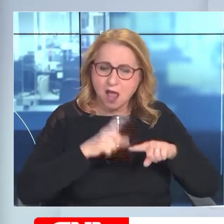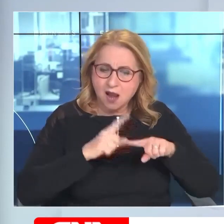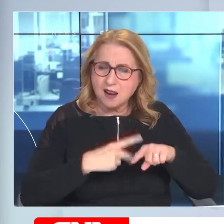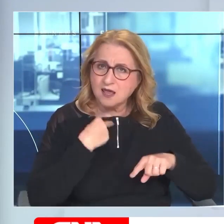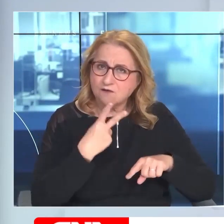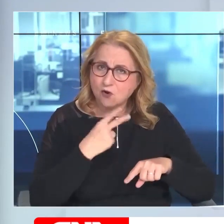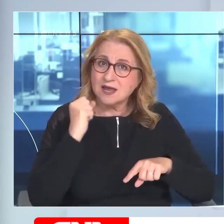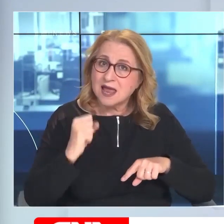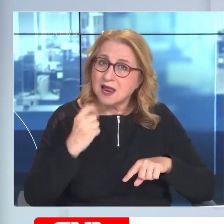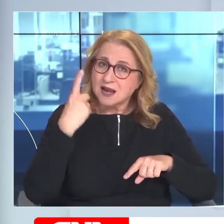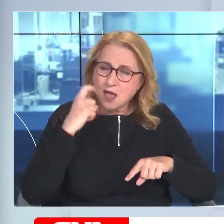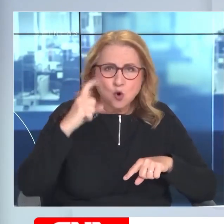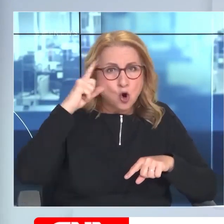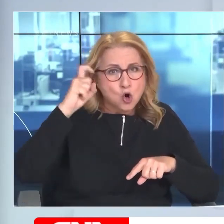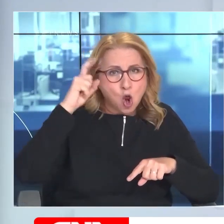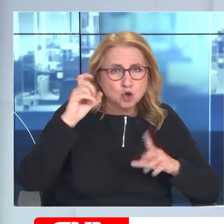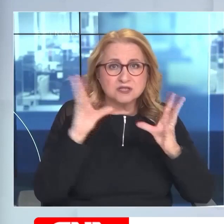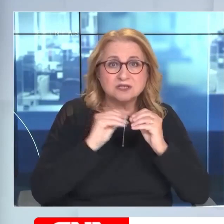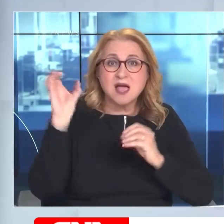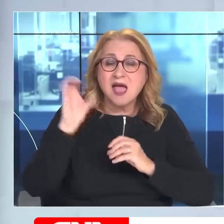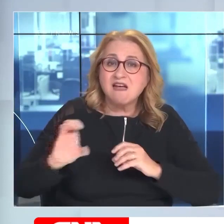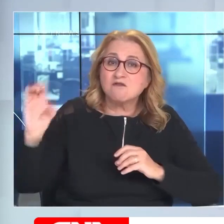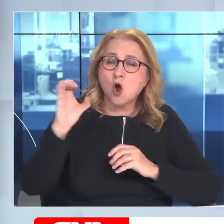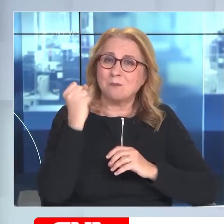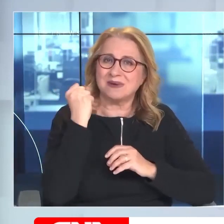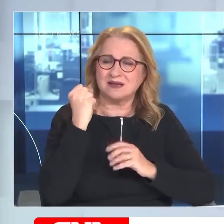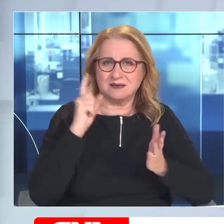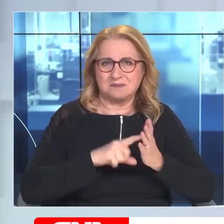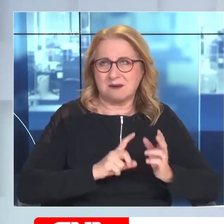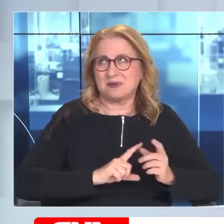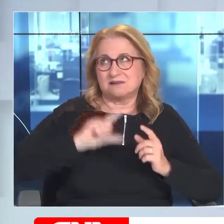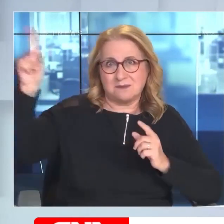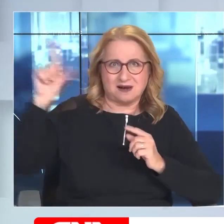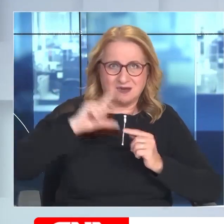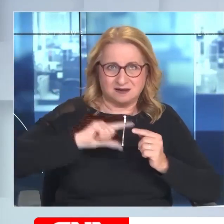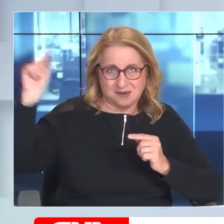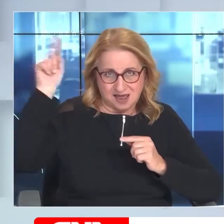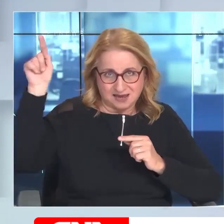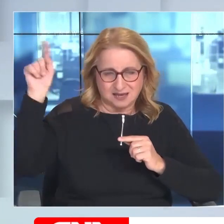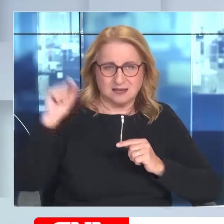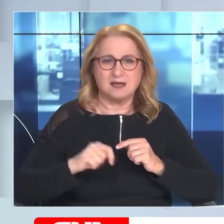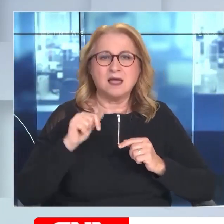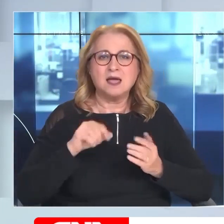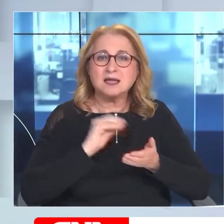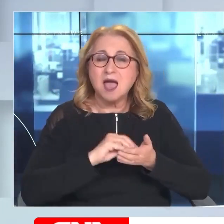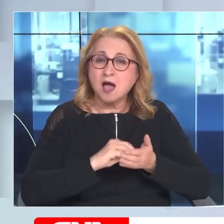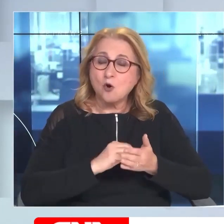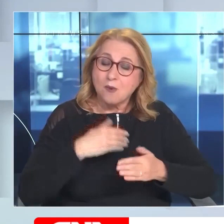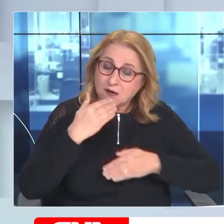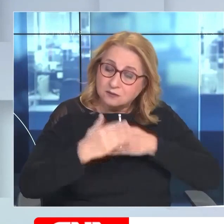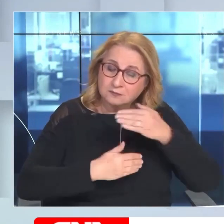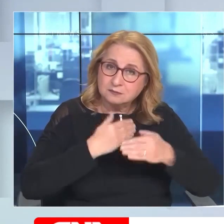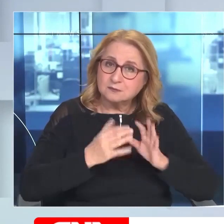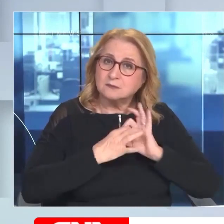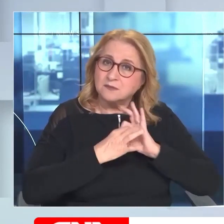κάλπη θα ζυγιστεί προφανώς και η πολιτική σταθερότητα αλλά και η συνέχεια μιας πορείας